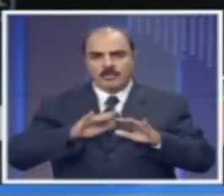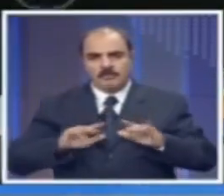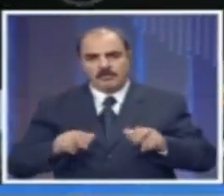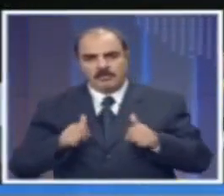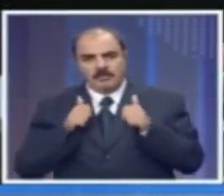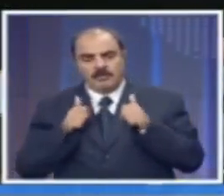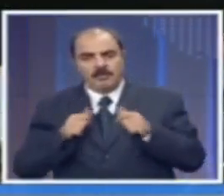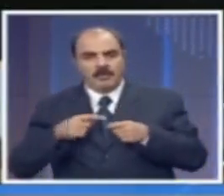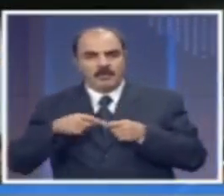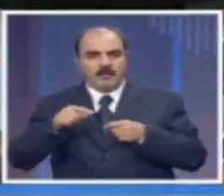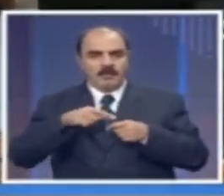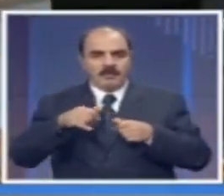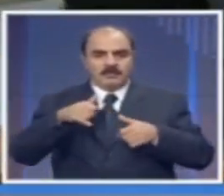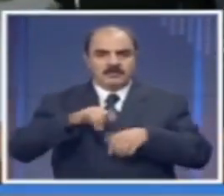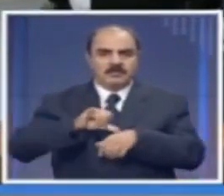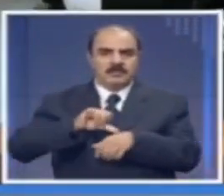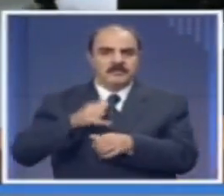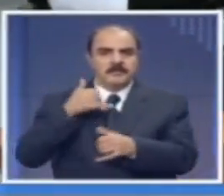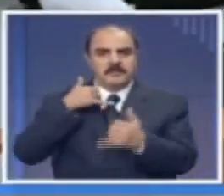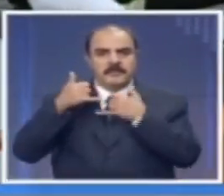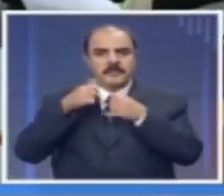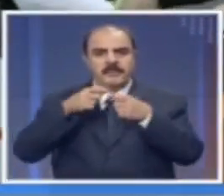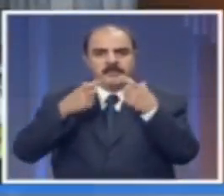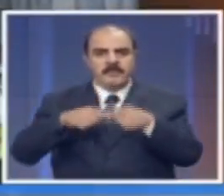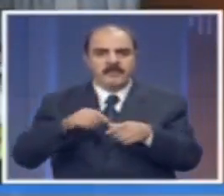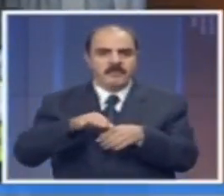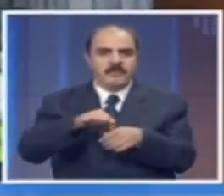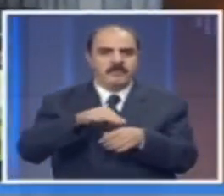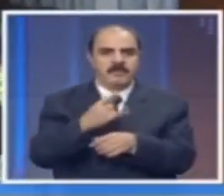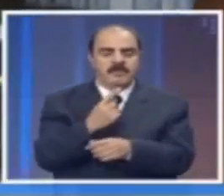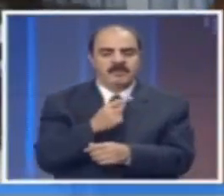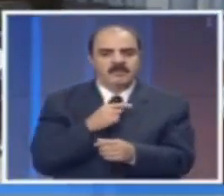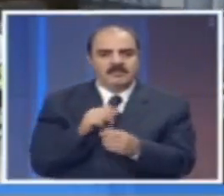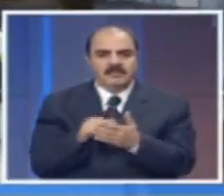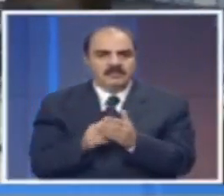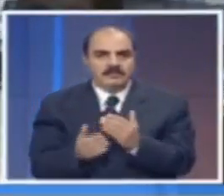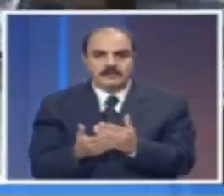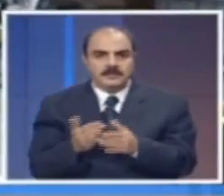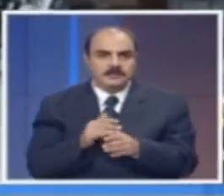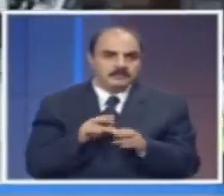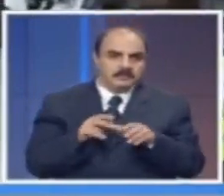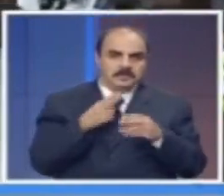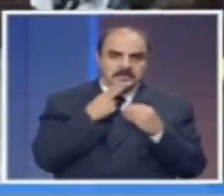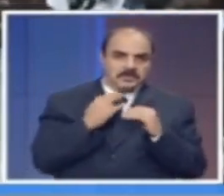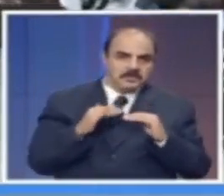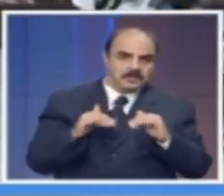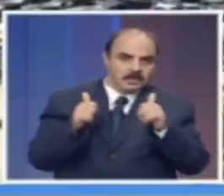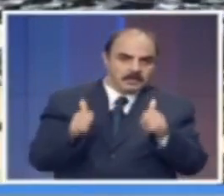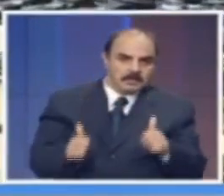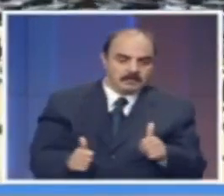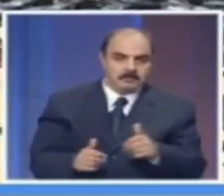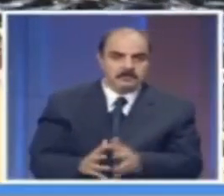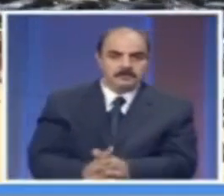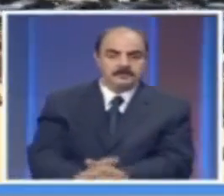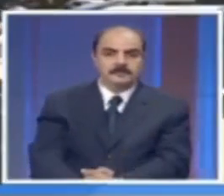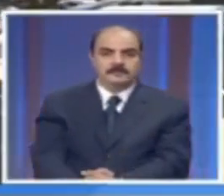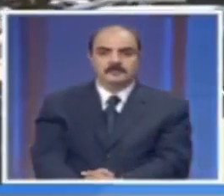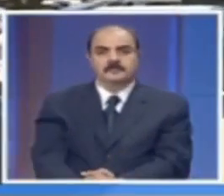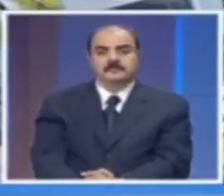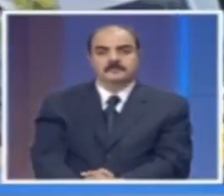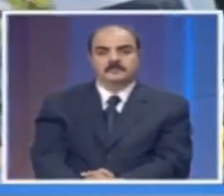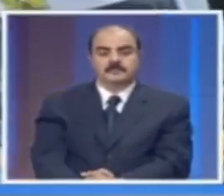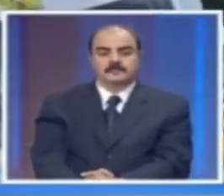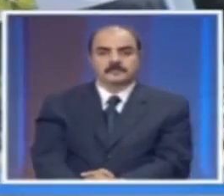خلال ارتباطها بغرف العمليات بمديريات الأمن لمتابعة انتظام سير العملية الانتخابية.